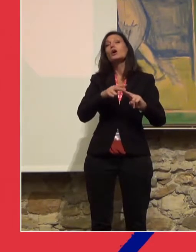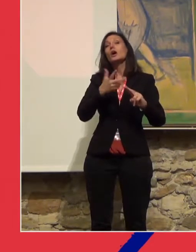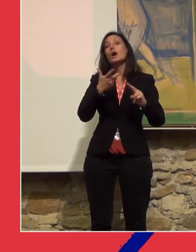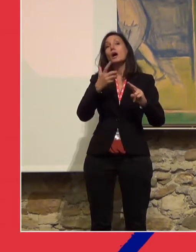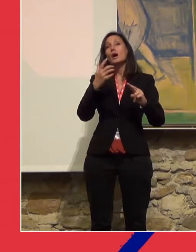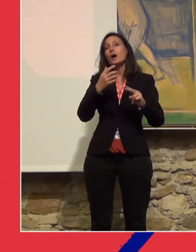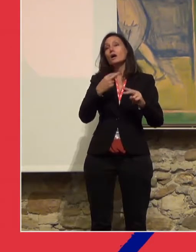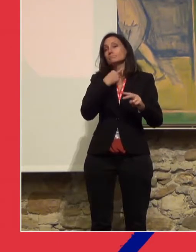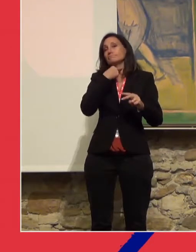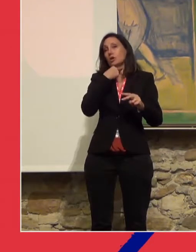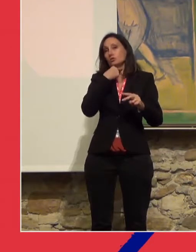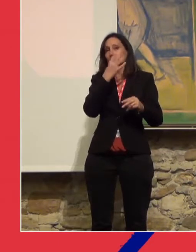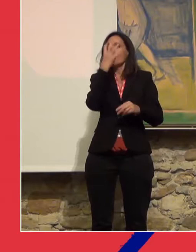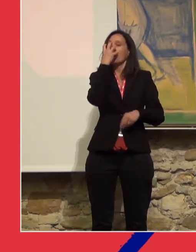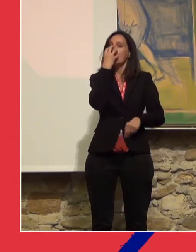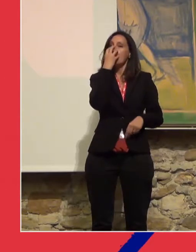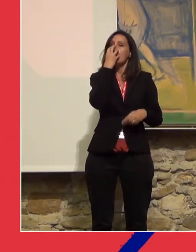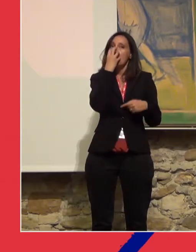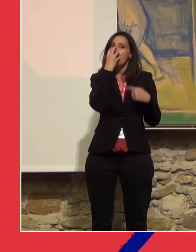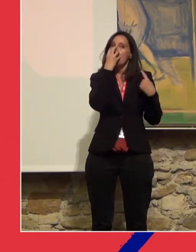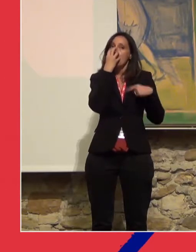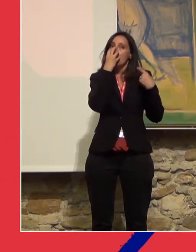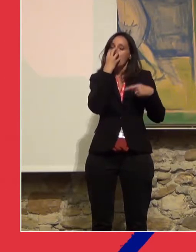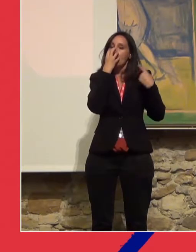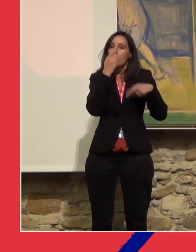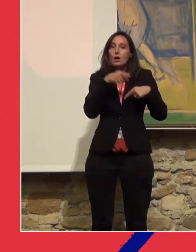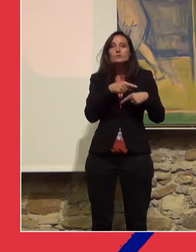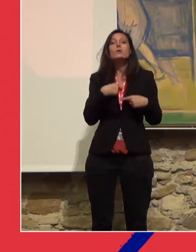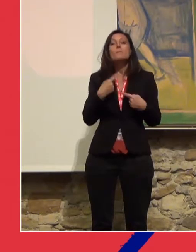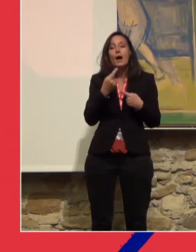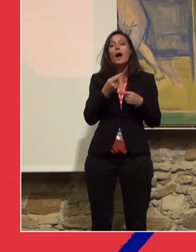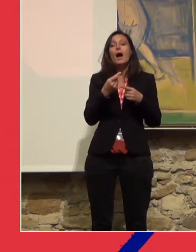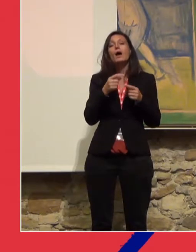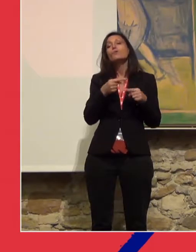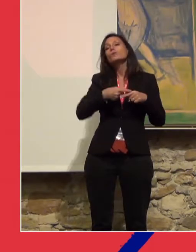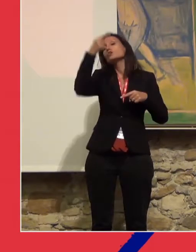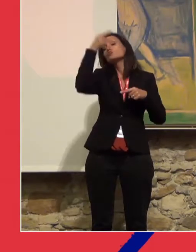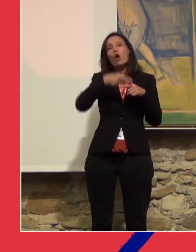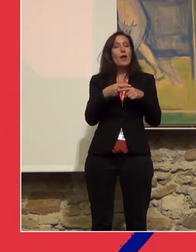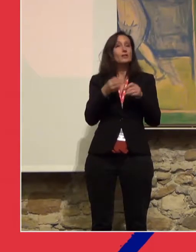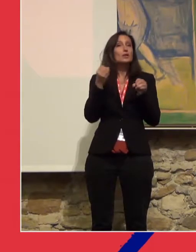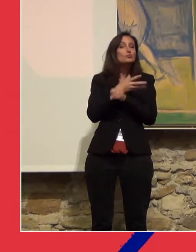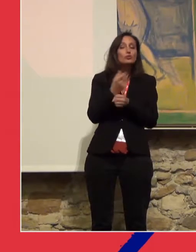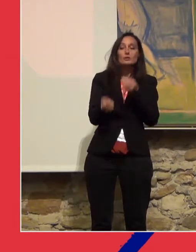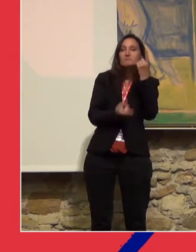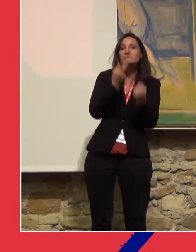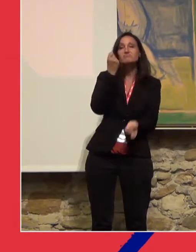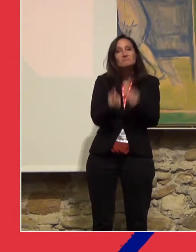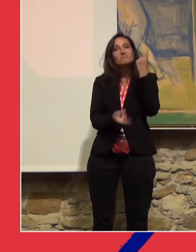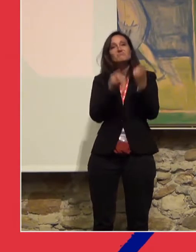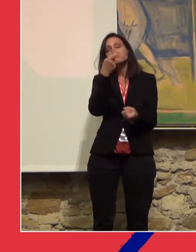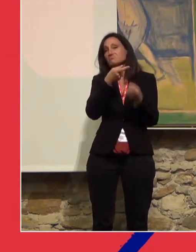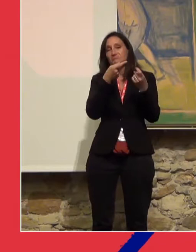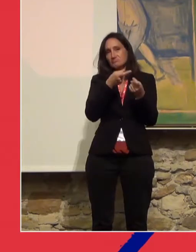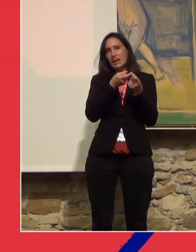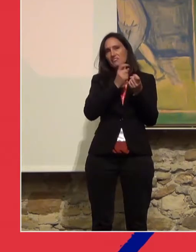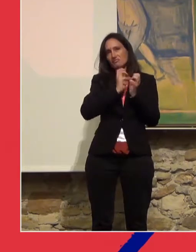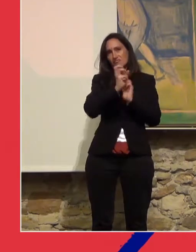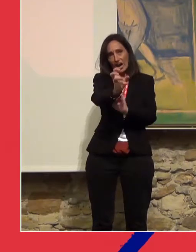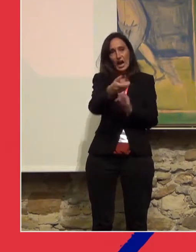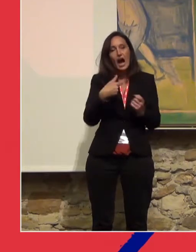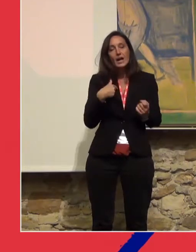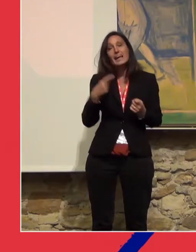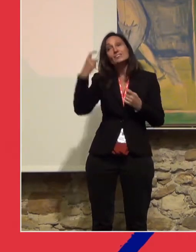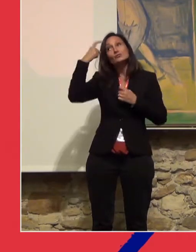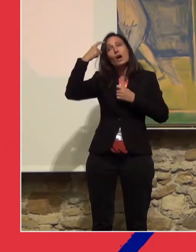di avvenimenti e la mia mente, per fortuna, era sempre vigile. Cercavo una spiegazione agli avvenimenti, mi